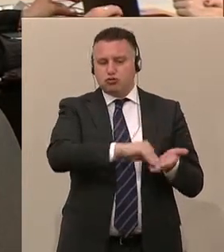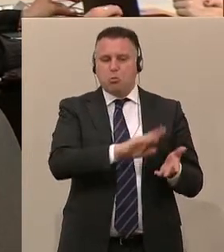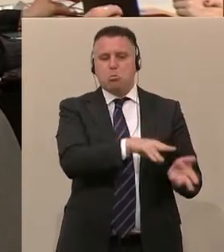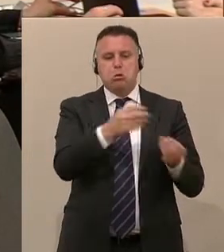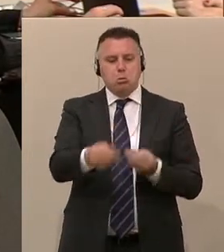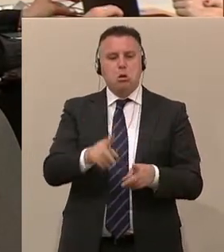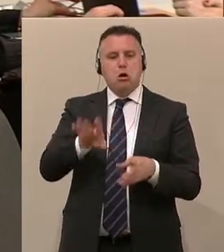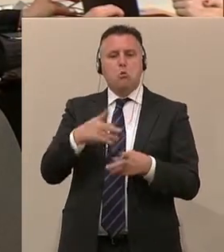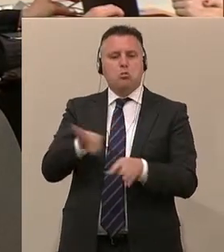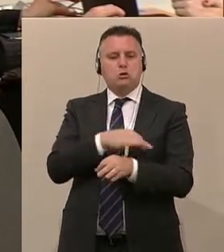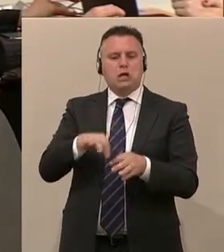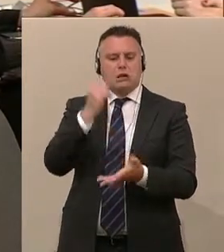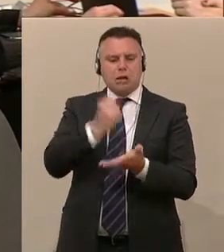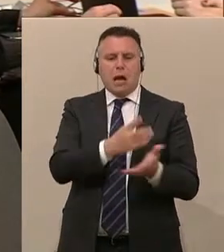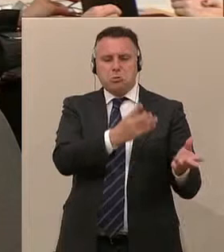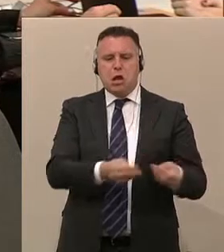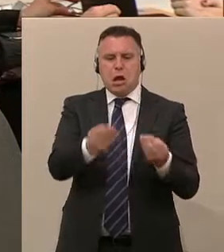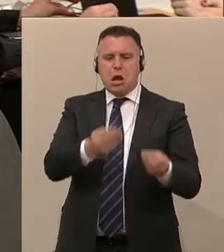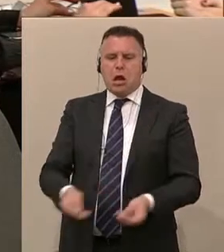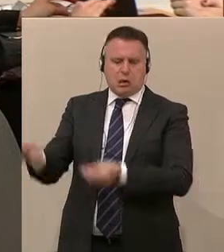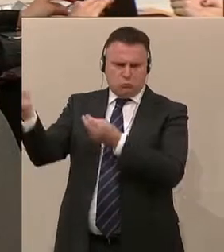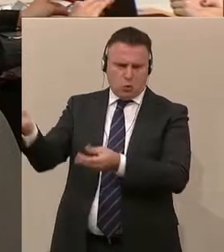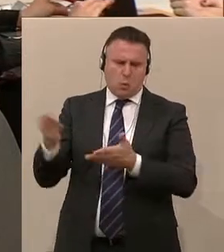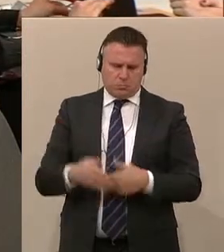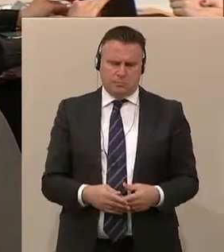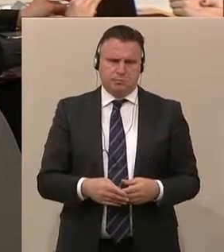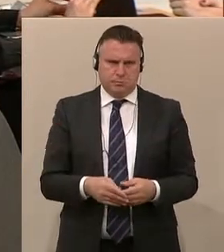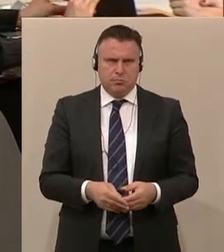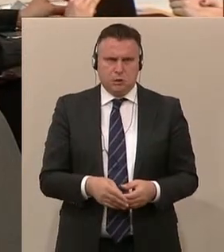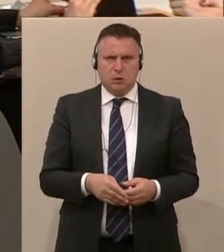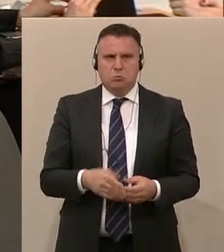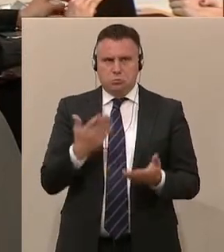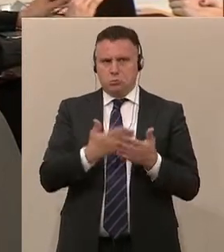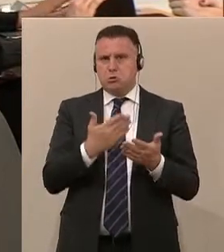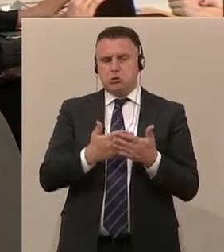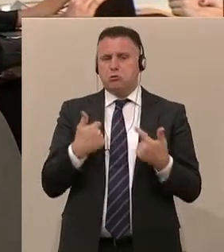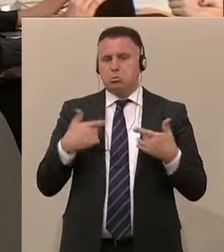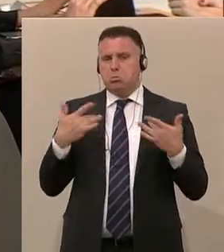das Bundeskanzleramt hat diese 1:1 weitergeleitet an die UNESCO. Und dadurch war quasi